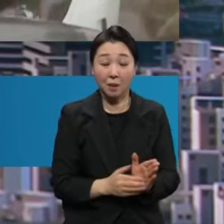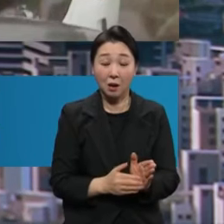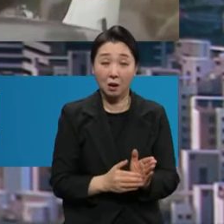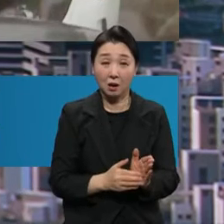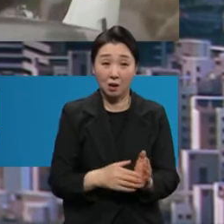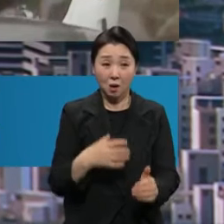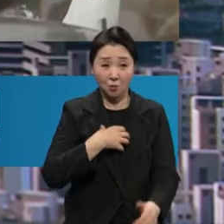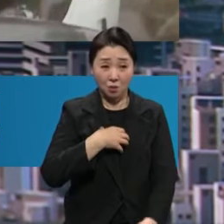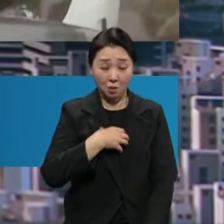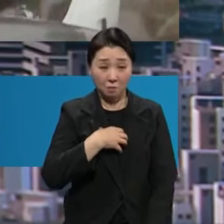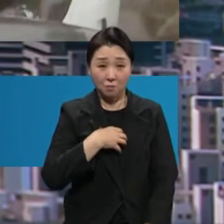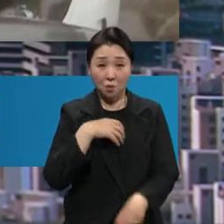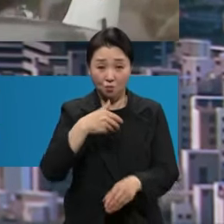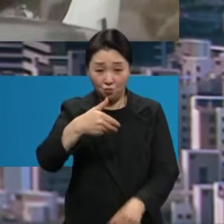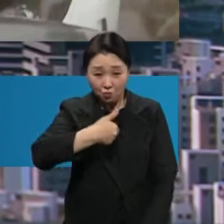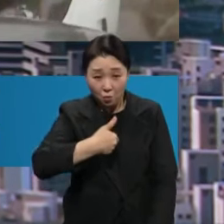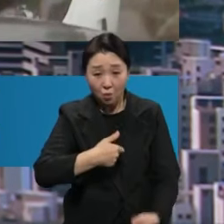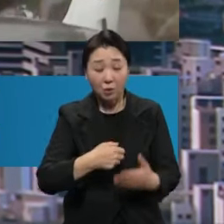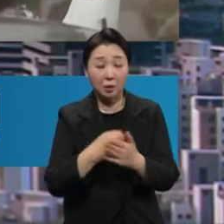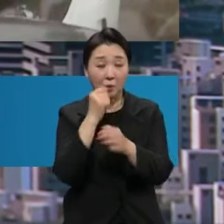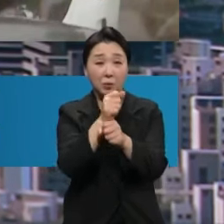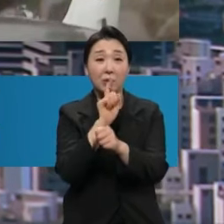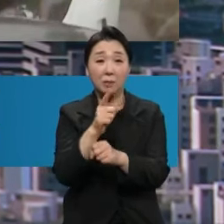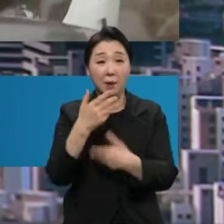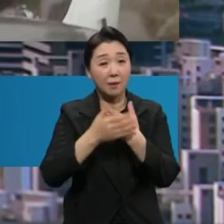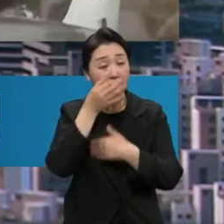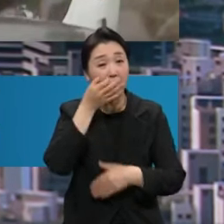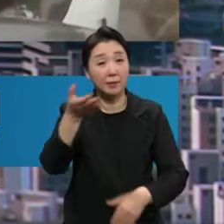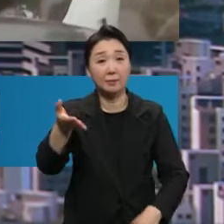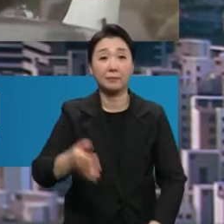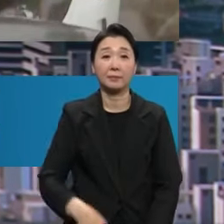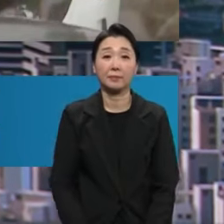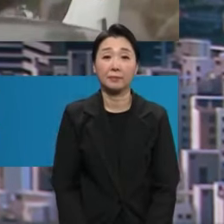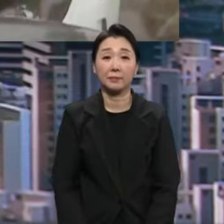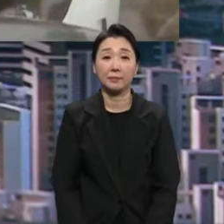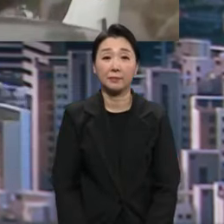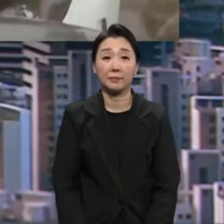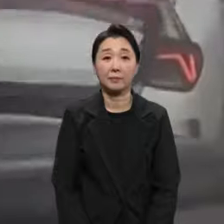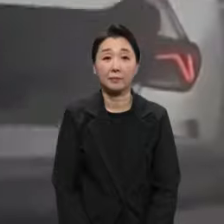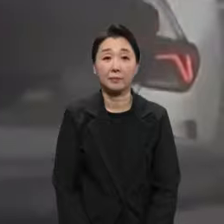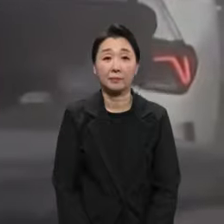당해서 그랬다는데 어떤 상황이었는지 영상에 담겼습니다. 강버들 기자입니다.